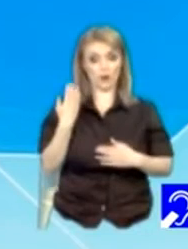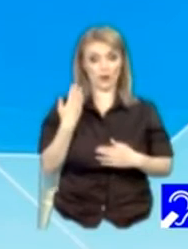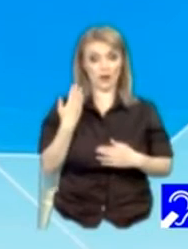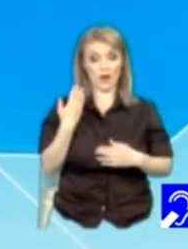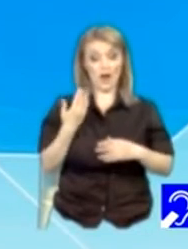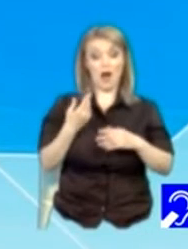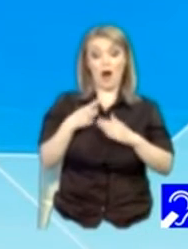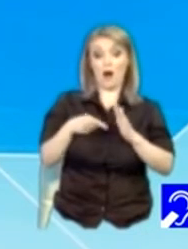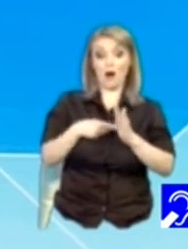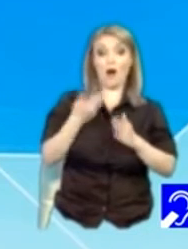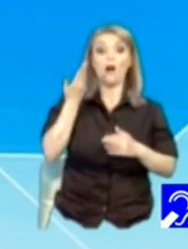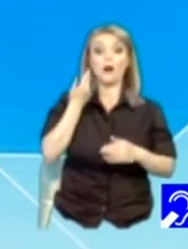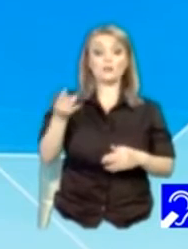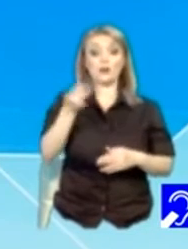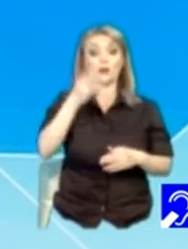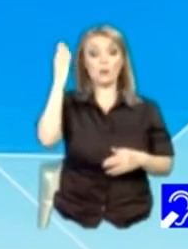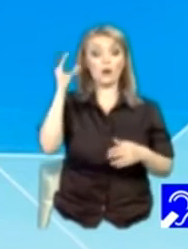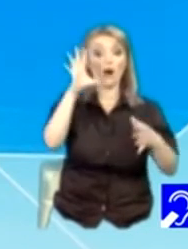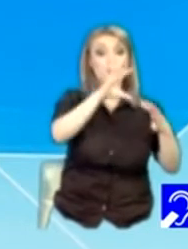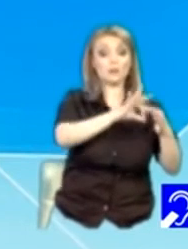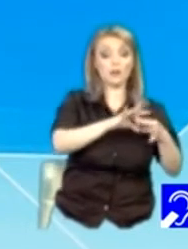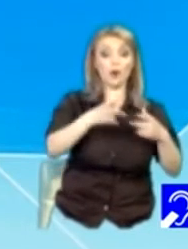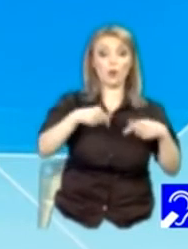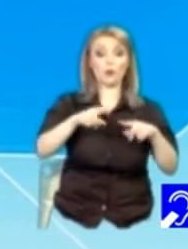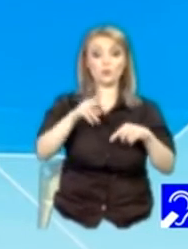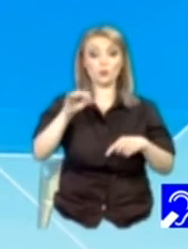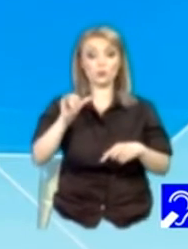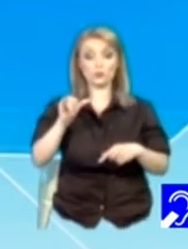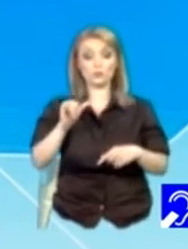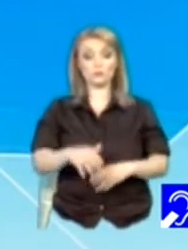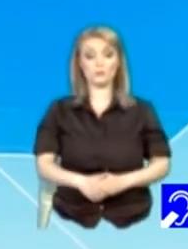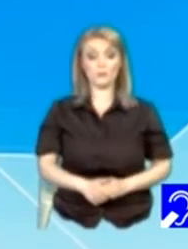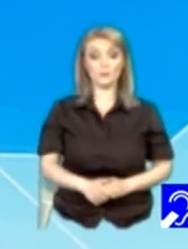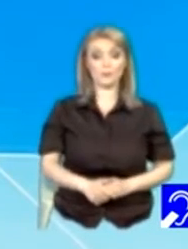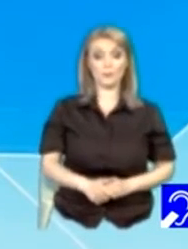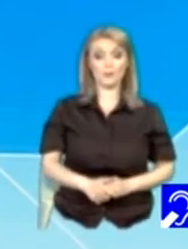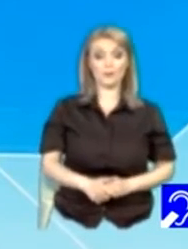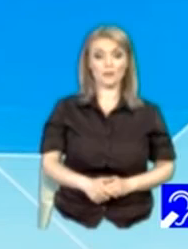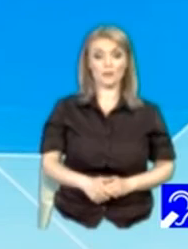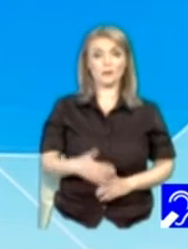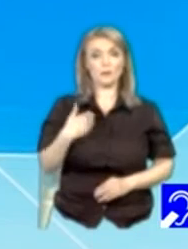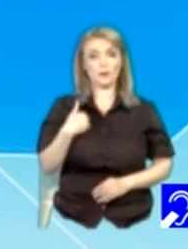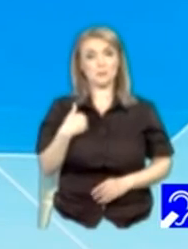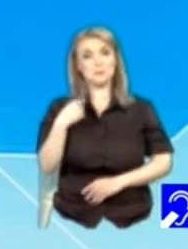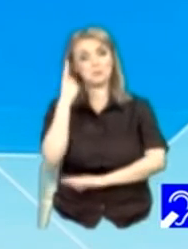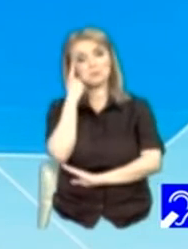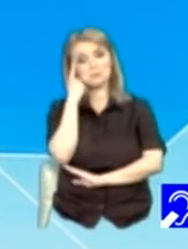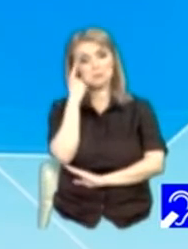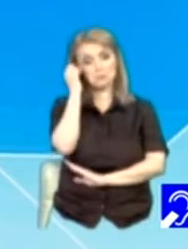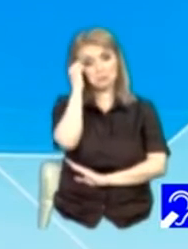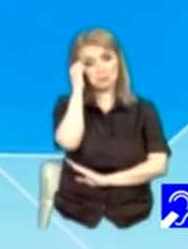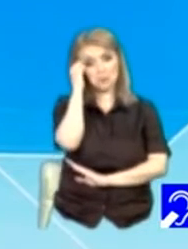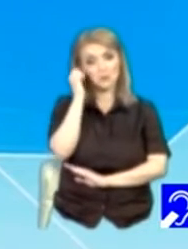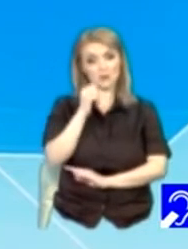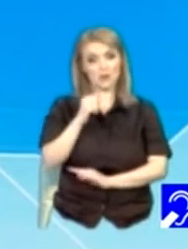La întrebarea când a aderat Republica Moldova la Organizația Națiunilor Unite și în ce context? Din câte țin minte eu, imediat